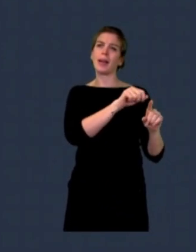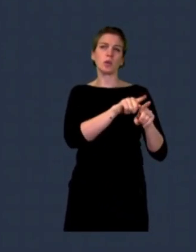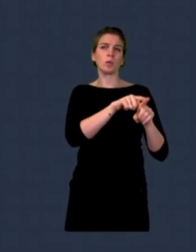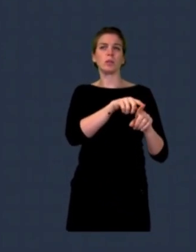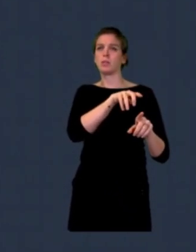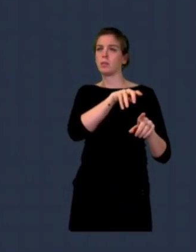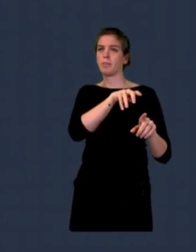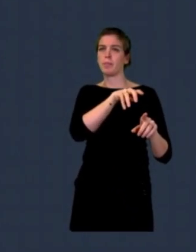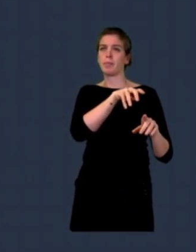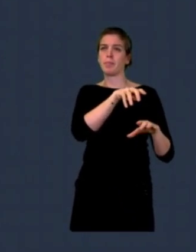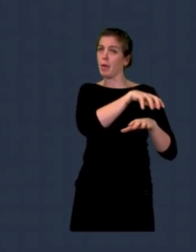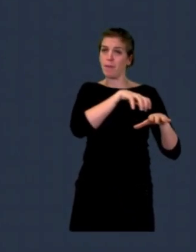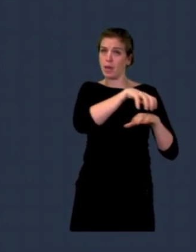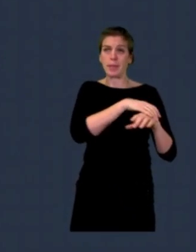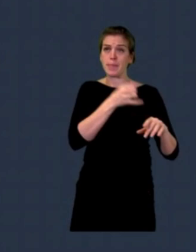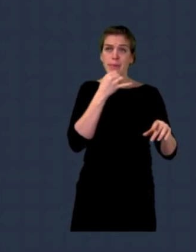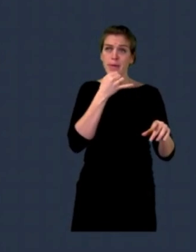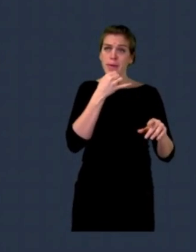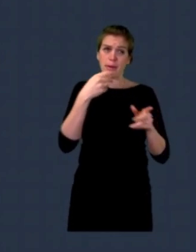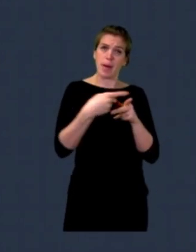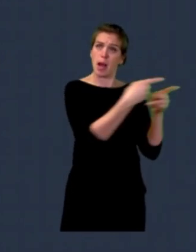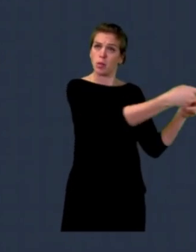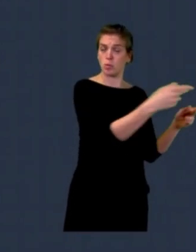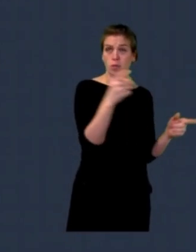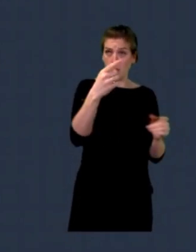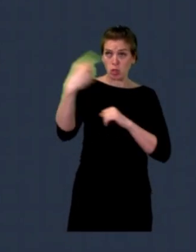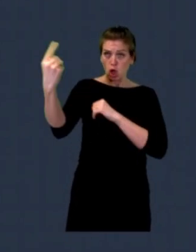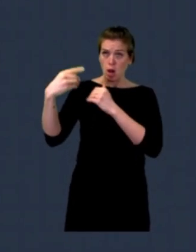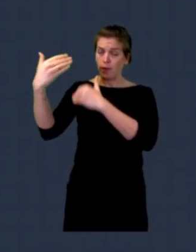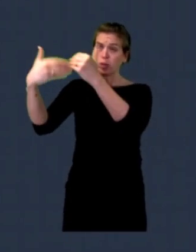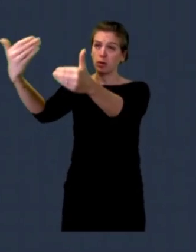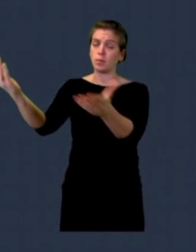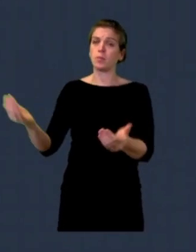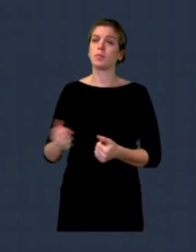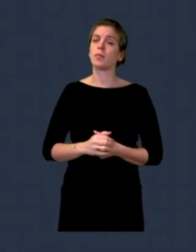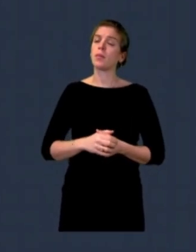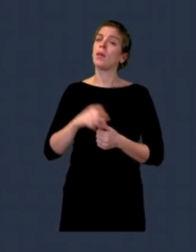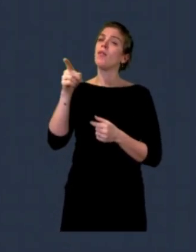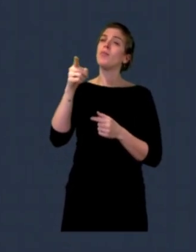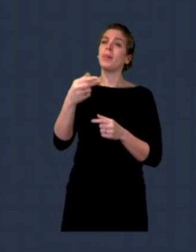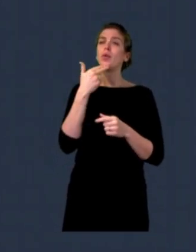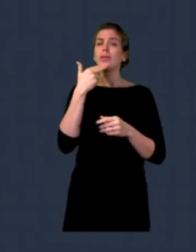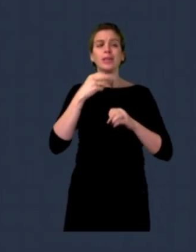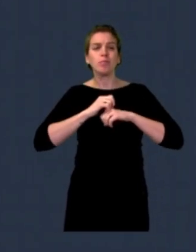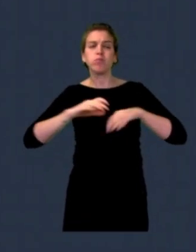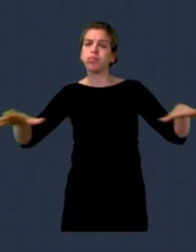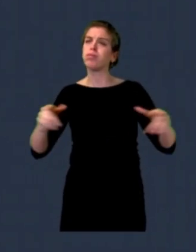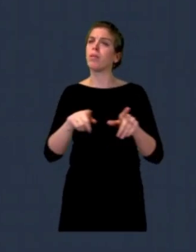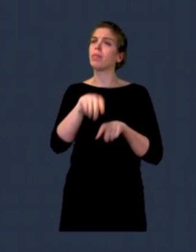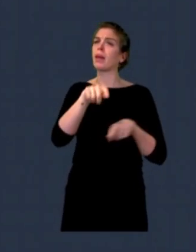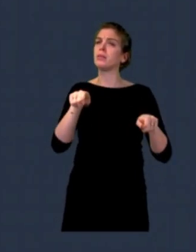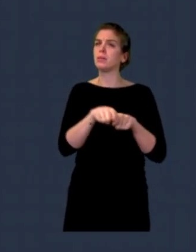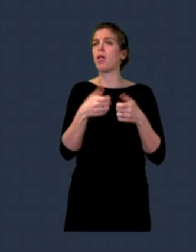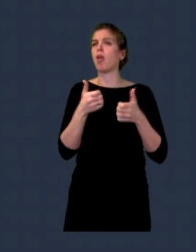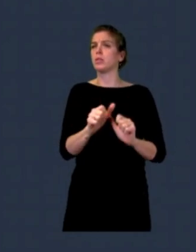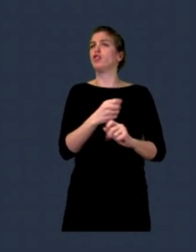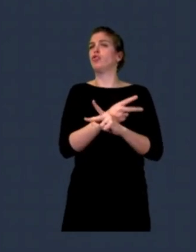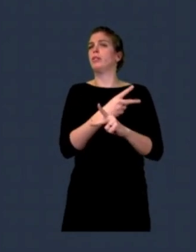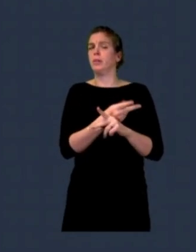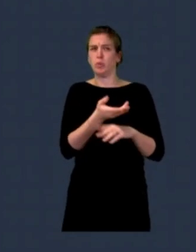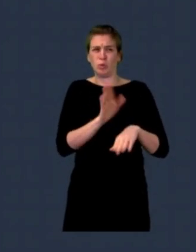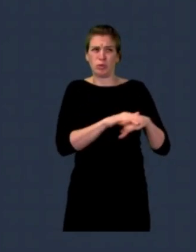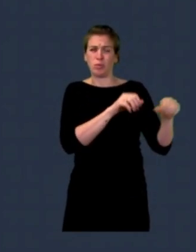indiqué publiquement ne pas avoir été informés de votre démarche. Vous utilisez des tests antigéniques alors que la Haute Autorité de Santé a exprimé des